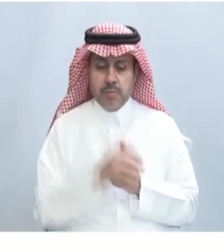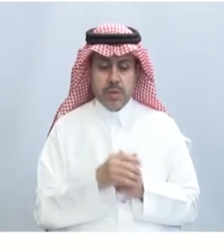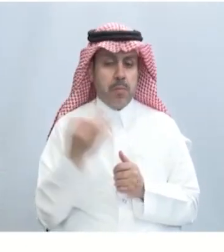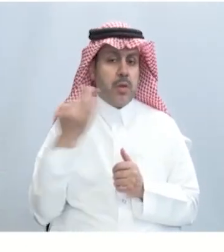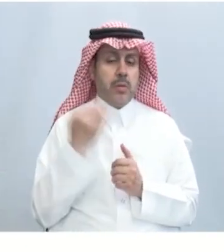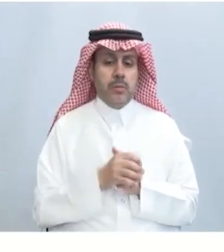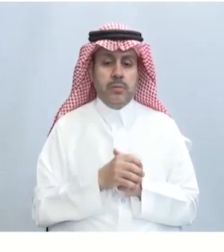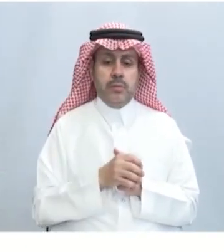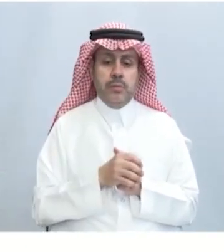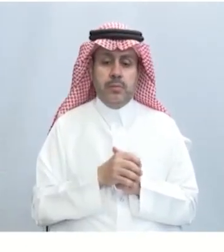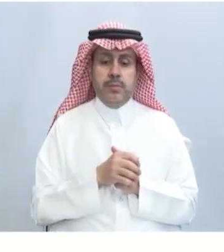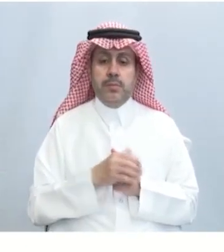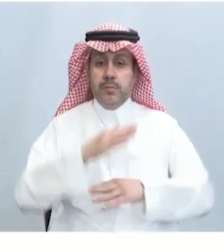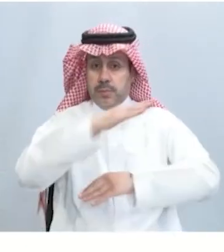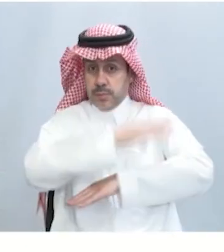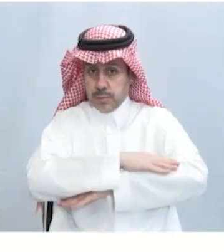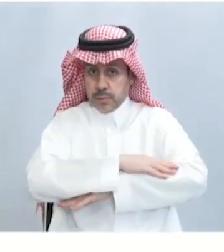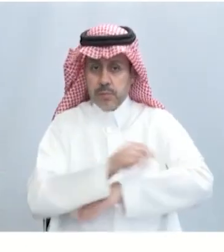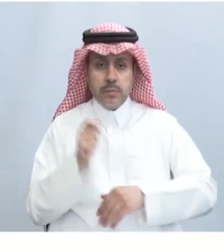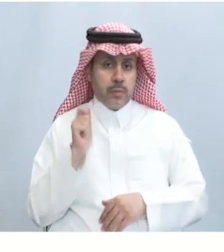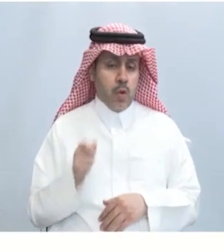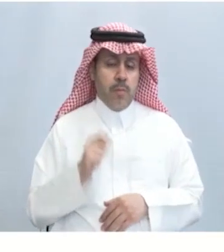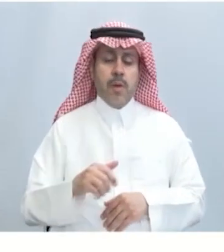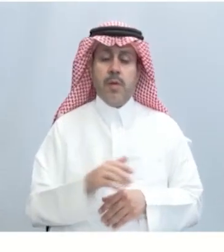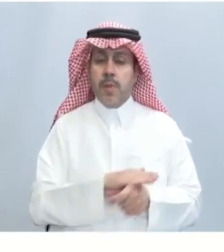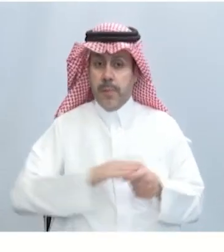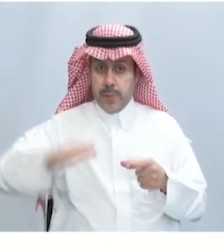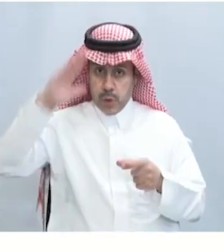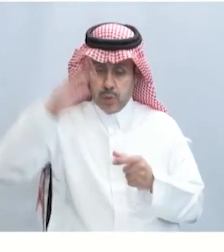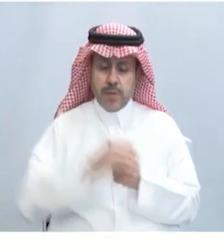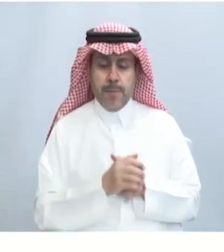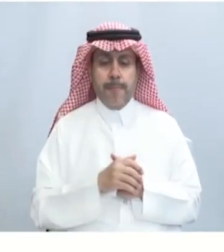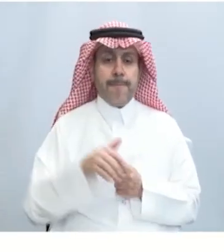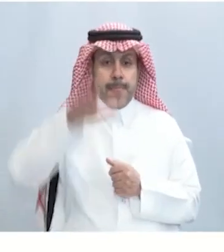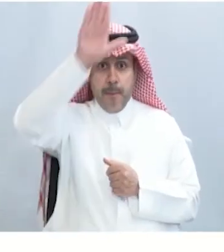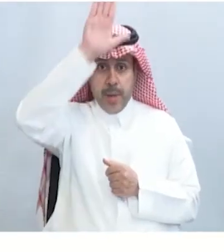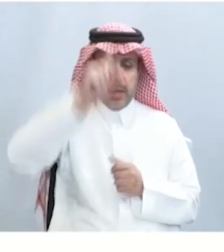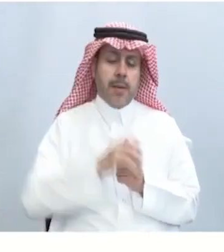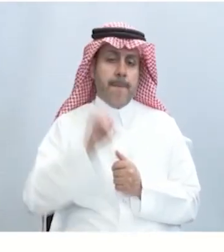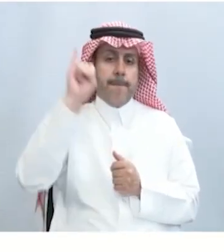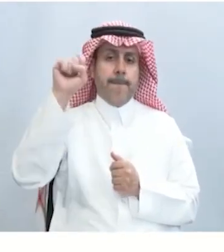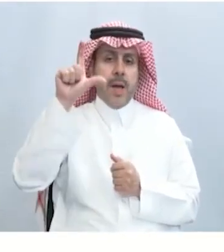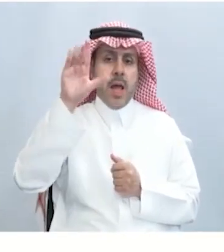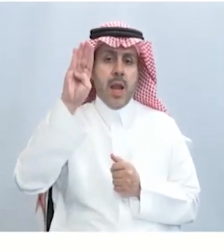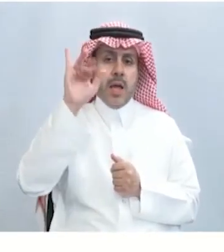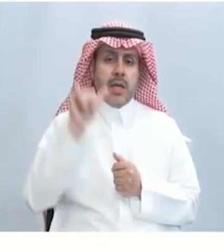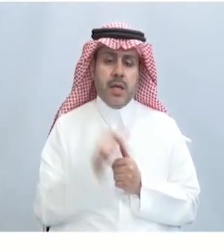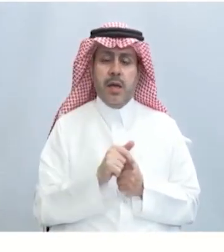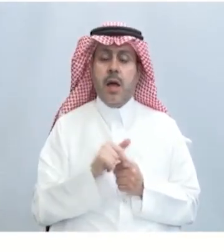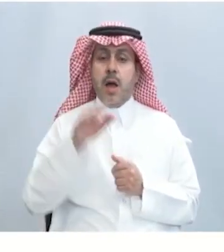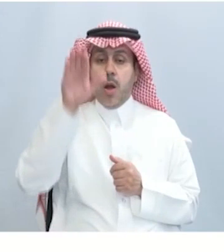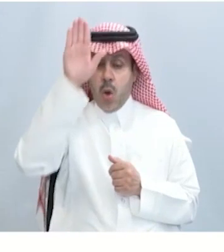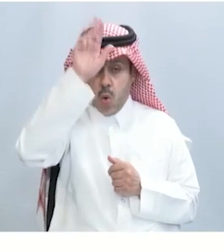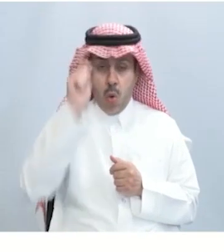تقول هذه الماده نظام الحكم في المملكه العربيه السعوديه ملكي ويكون الحكم في ابناء